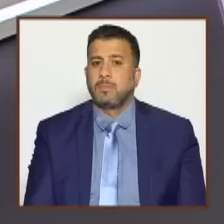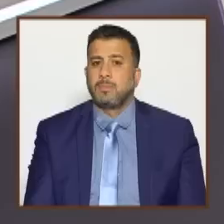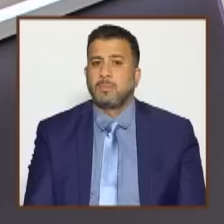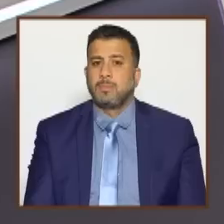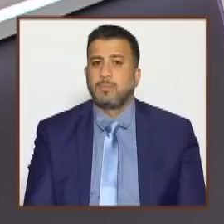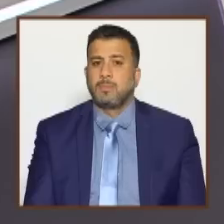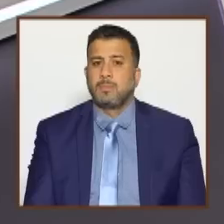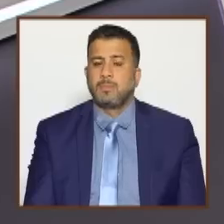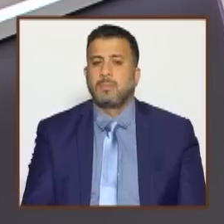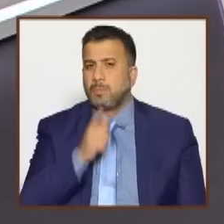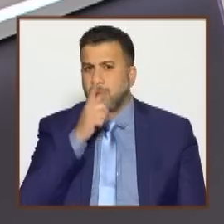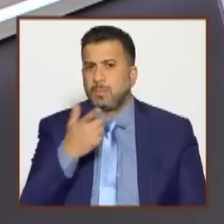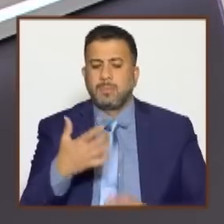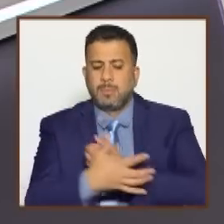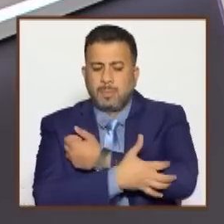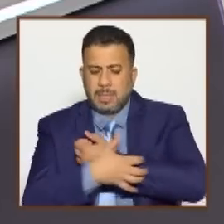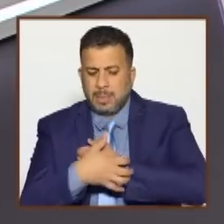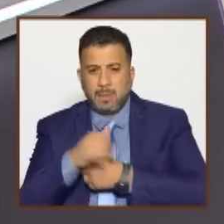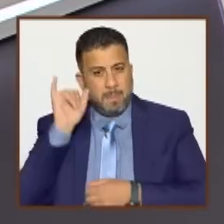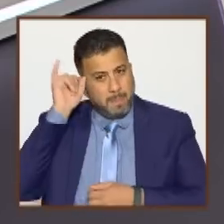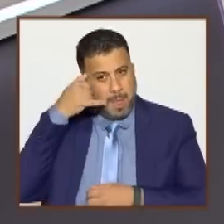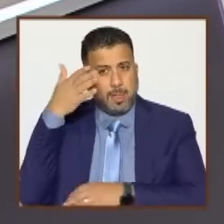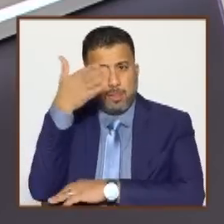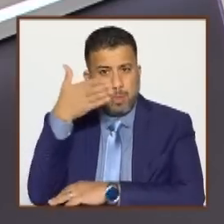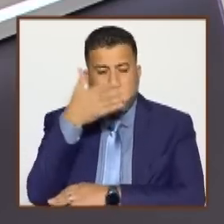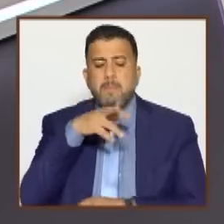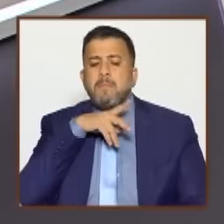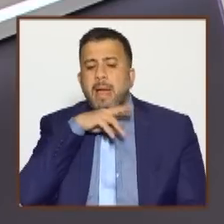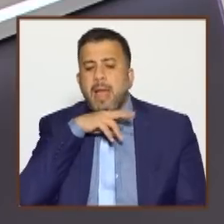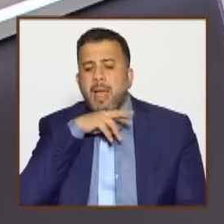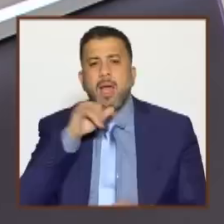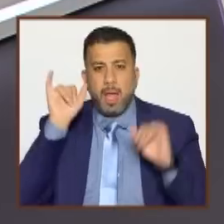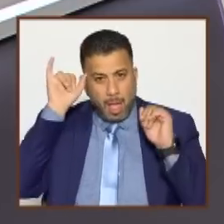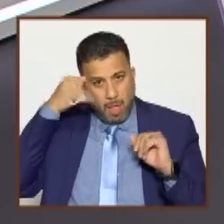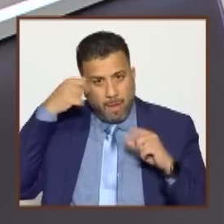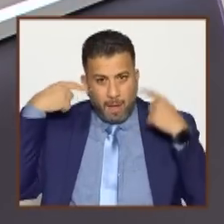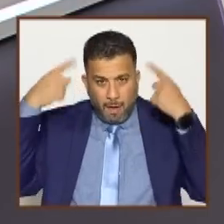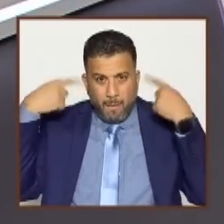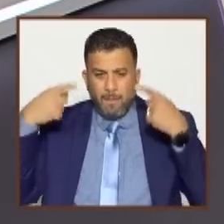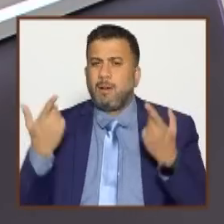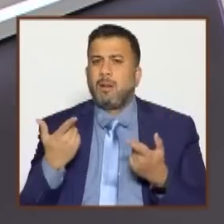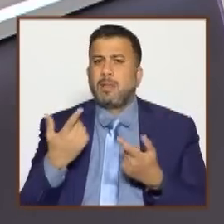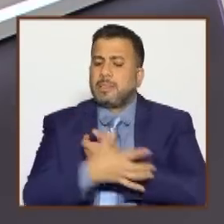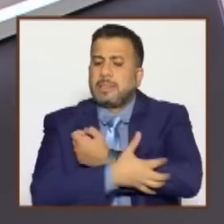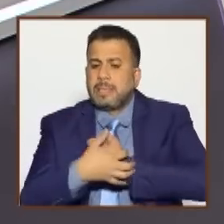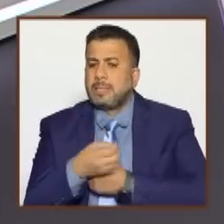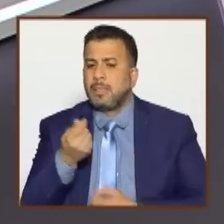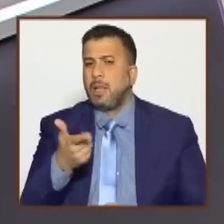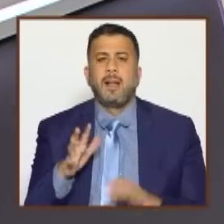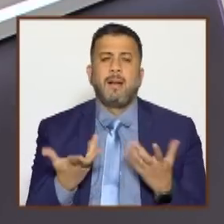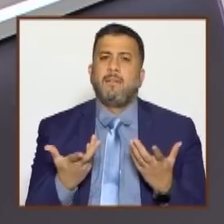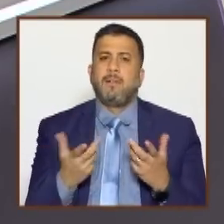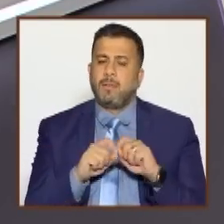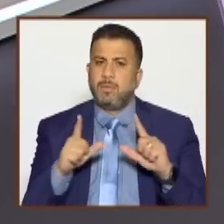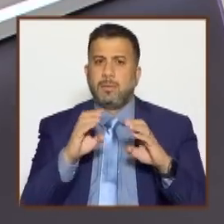عليها زكاة. إن شاء الله أبشر يا أم محمد. عندك سؤال ثاني؟ السؤال الثاني يا أخوي، يوز هلا أسير